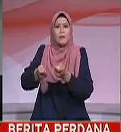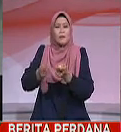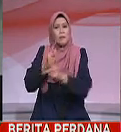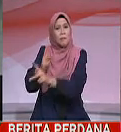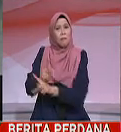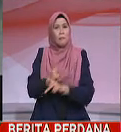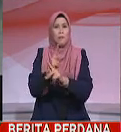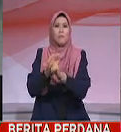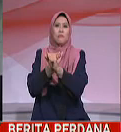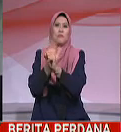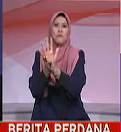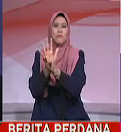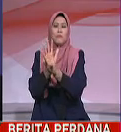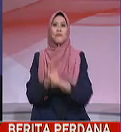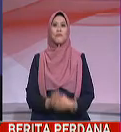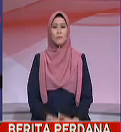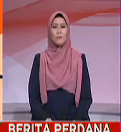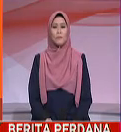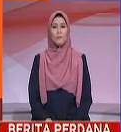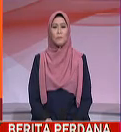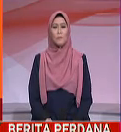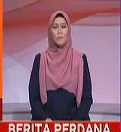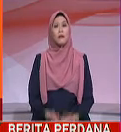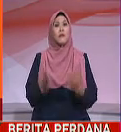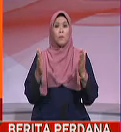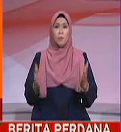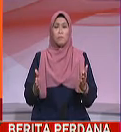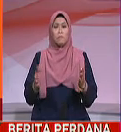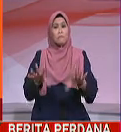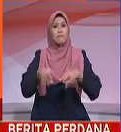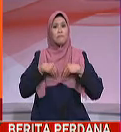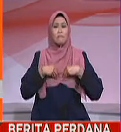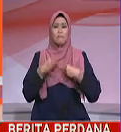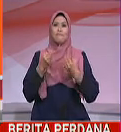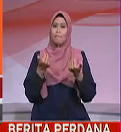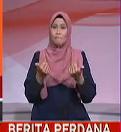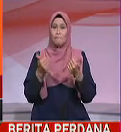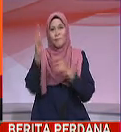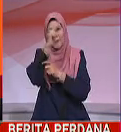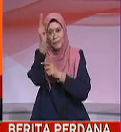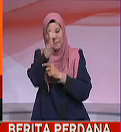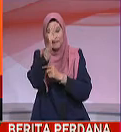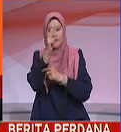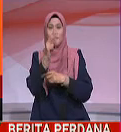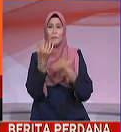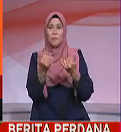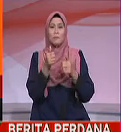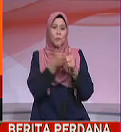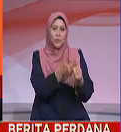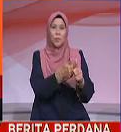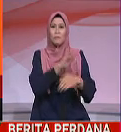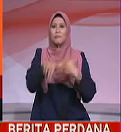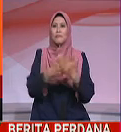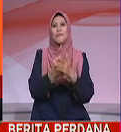to manage the COVID-19. Orang ramai menyambut baik usaha kerajaan dan rata-rata dilihat mematuhi